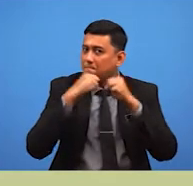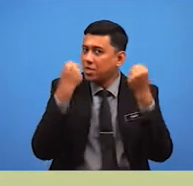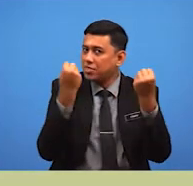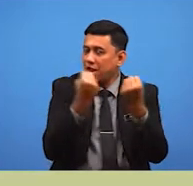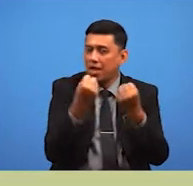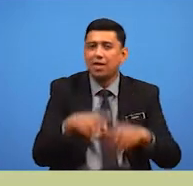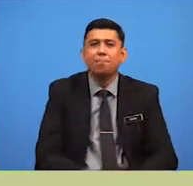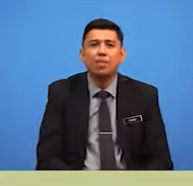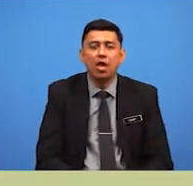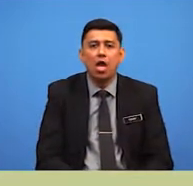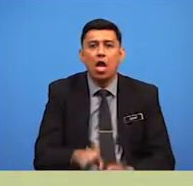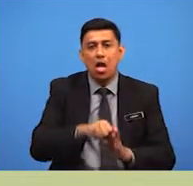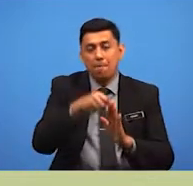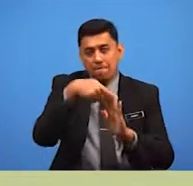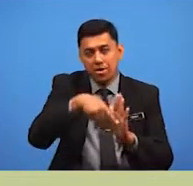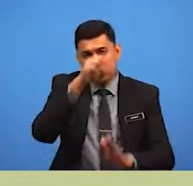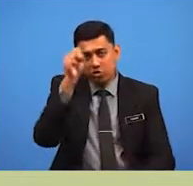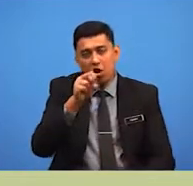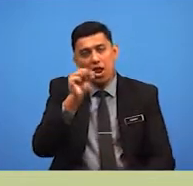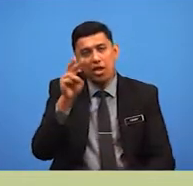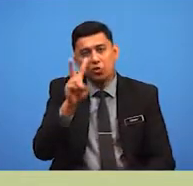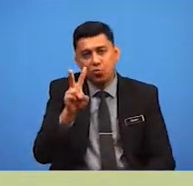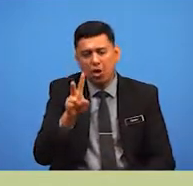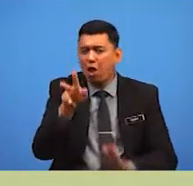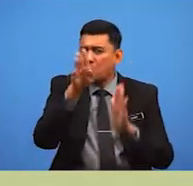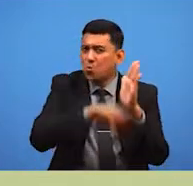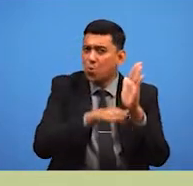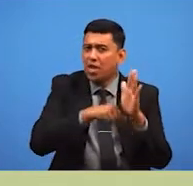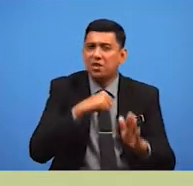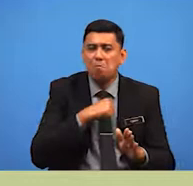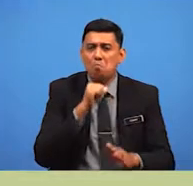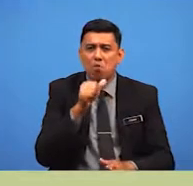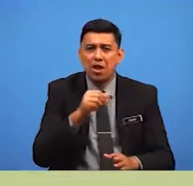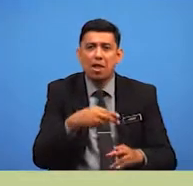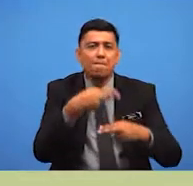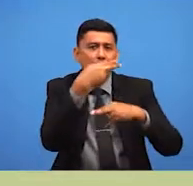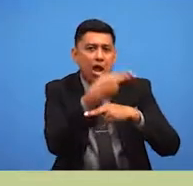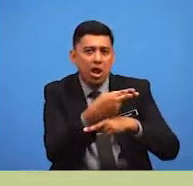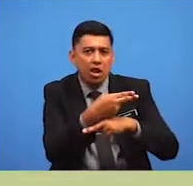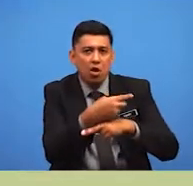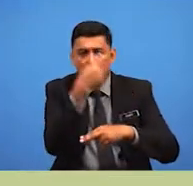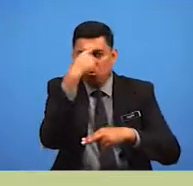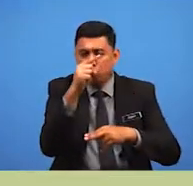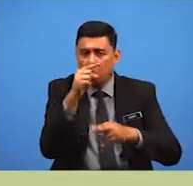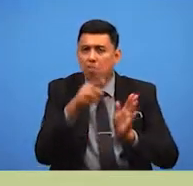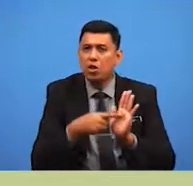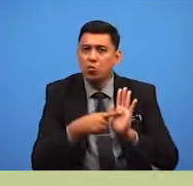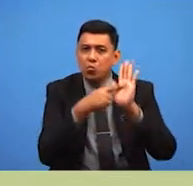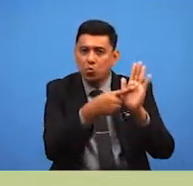Persoalan kedua ialah kekurangan diri bukanlah penghalang untuk menonjolkan kehebatan